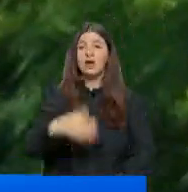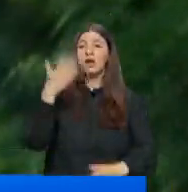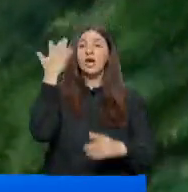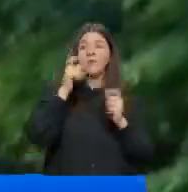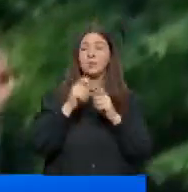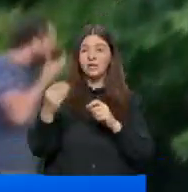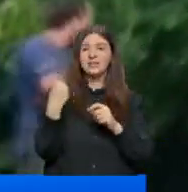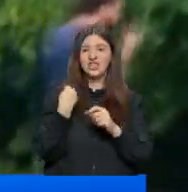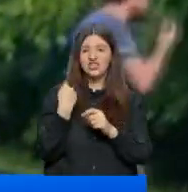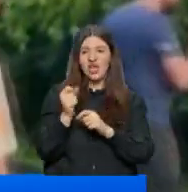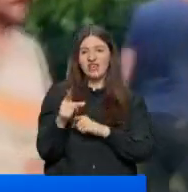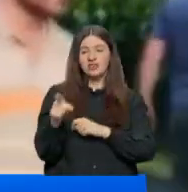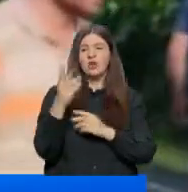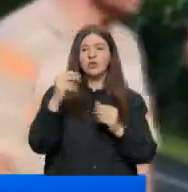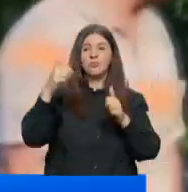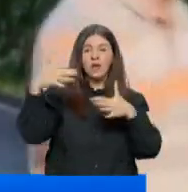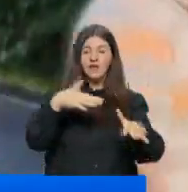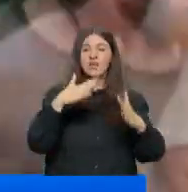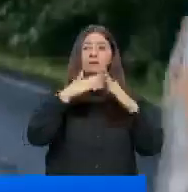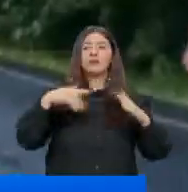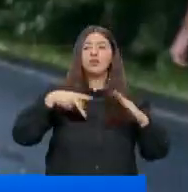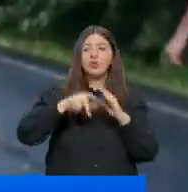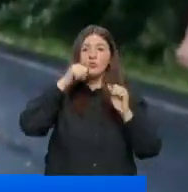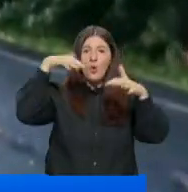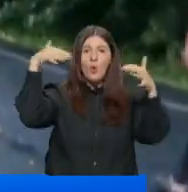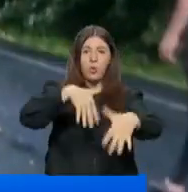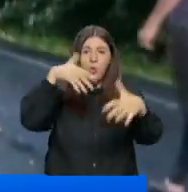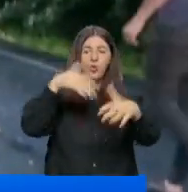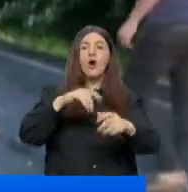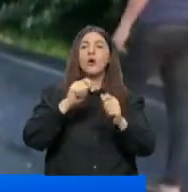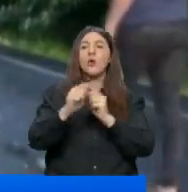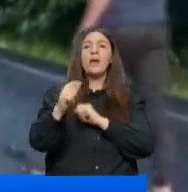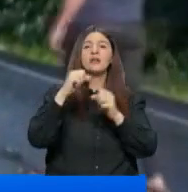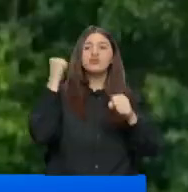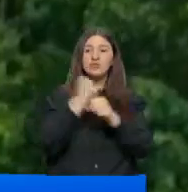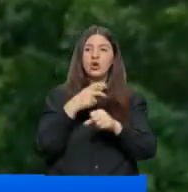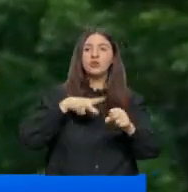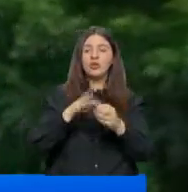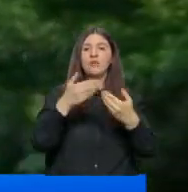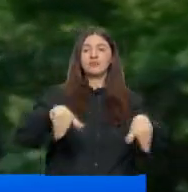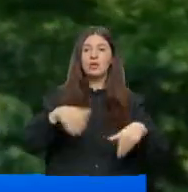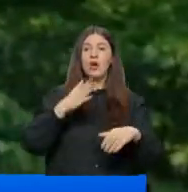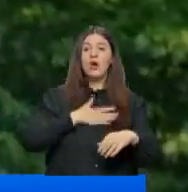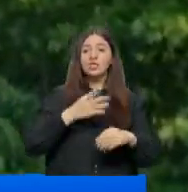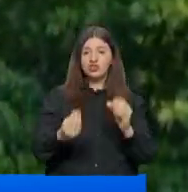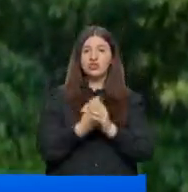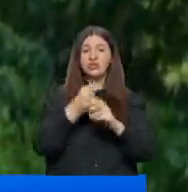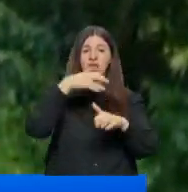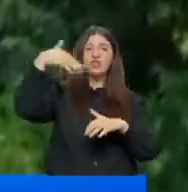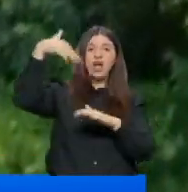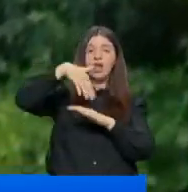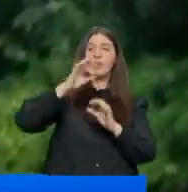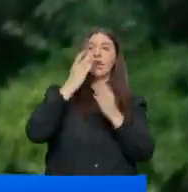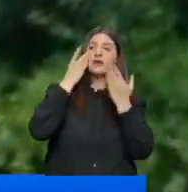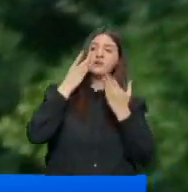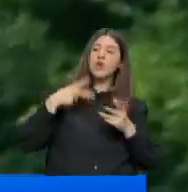Karabüğün Yenice ilçesinde meydana gelen heyelan ve dağlardan yola dökülen sular, kopan kayalar yolu kapattı. Önlerinde oluşan şelaleyi